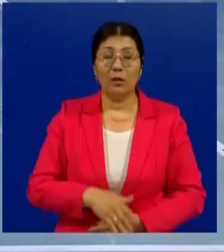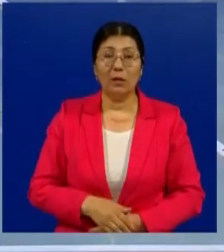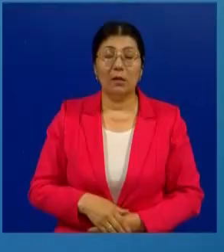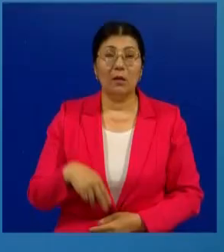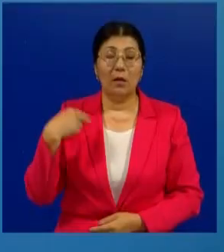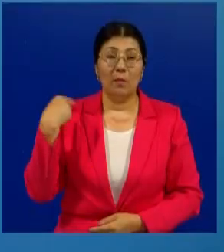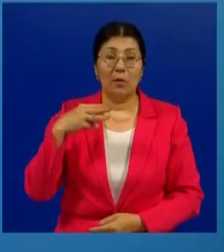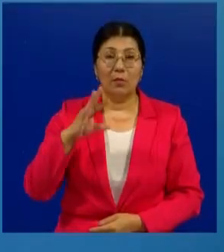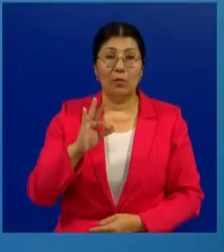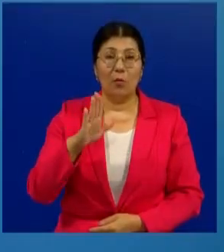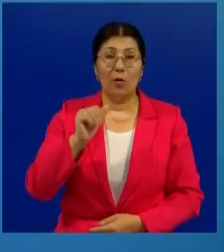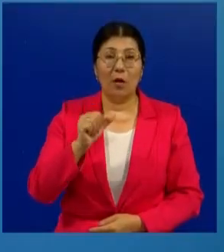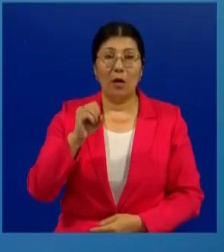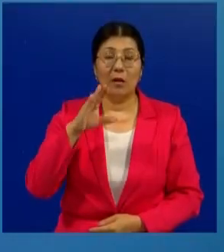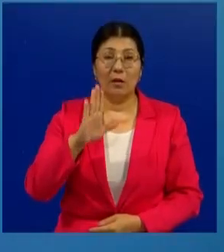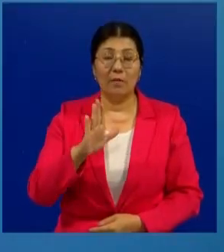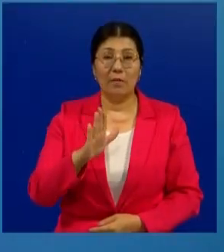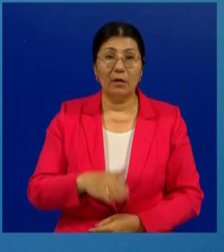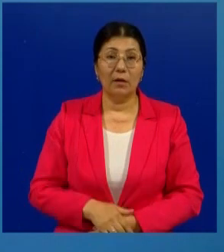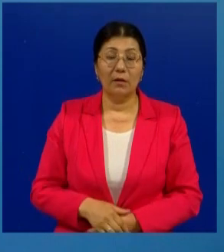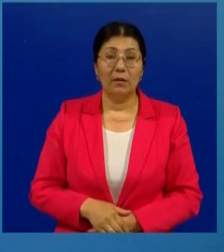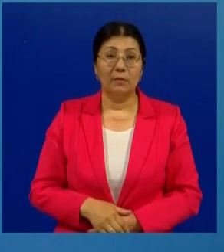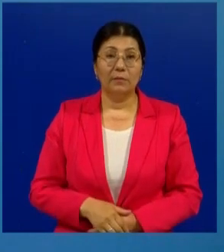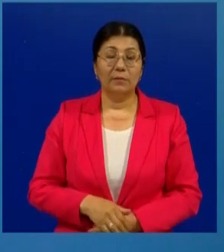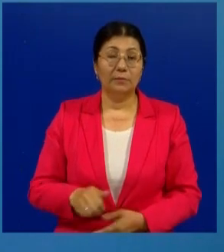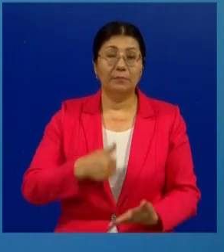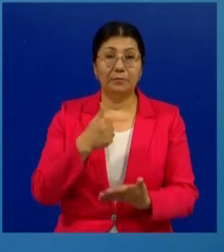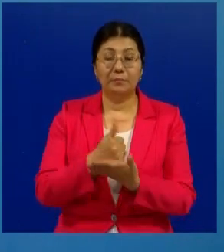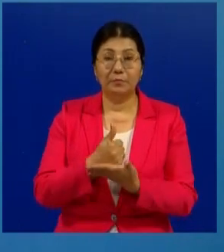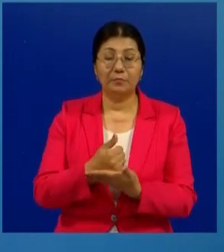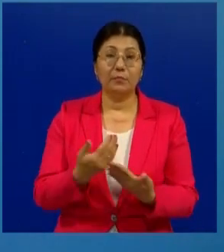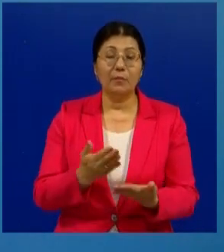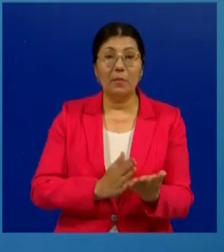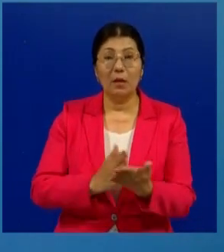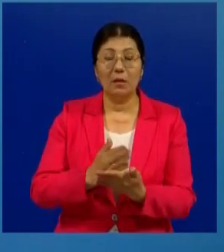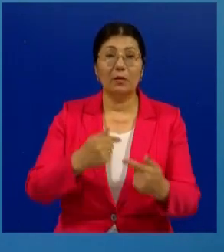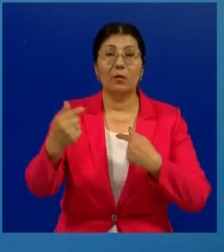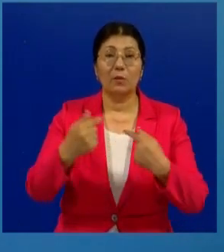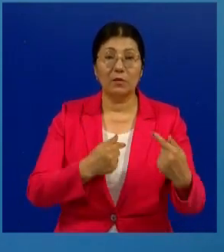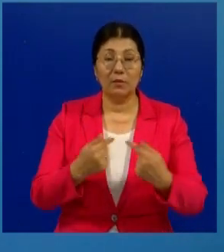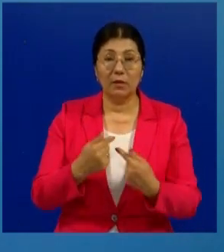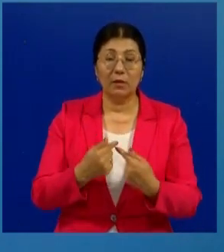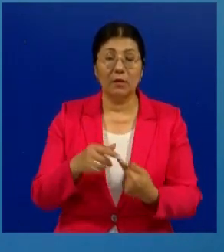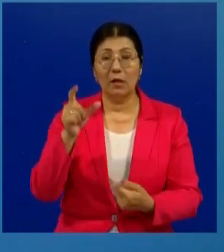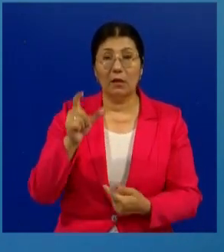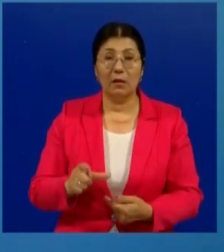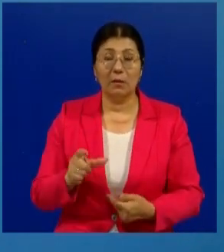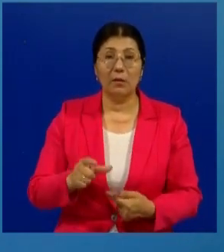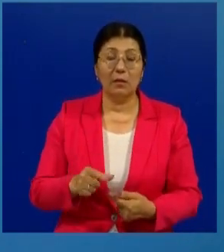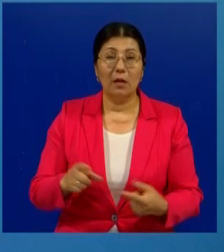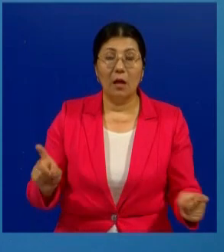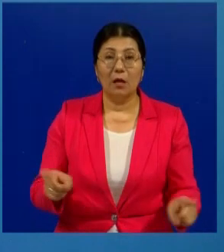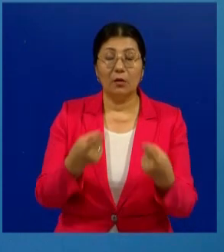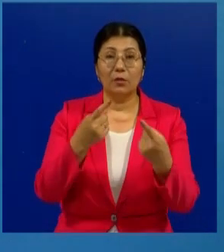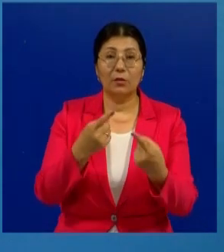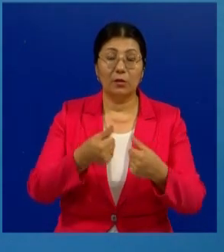президентіміз Тоқаевтың жарлығымен қазіргі таңда саяси қуғын-сүргіндерді құрбандарын ақтау жөнінде комиссия өз жұмысын